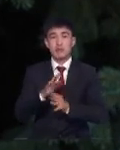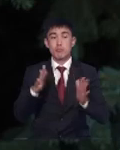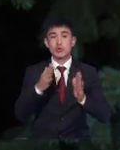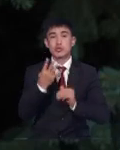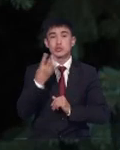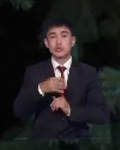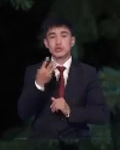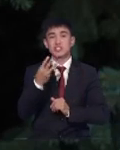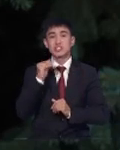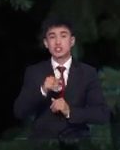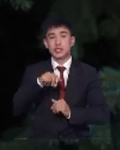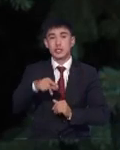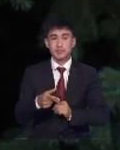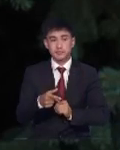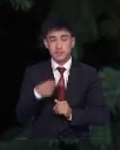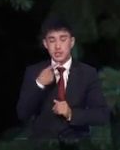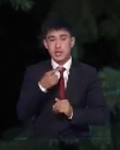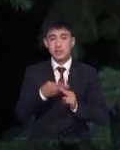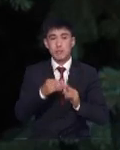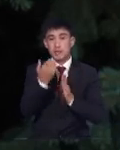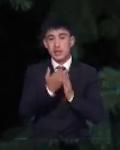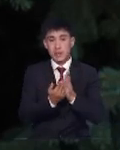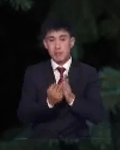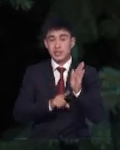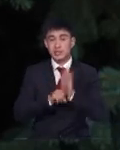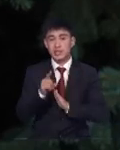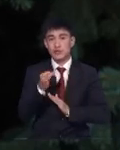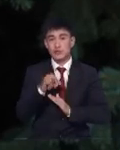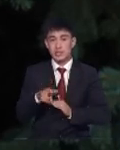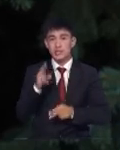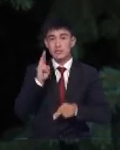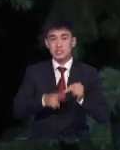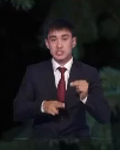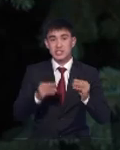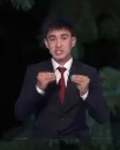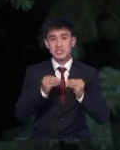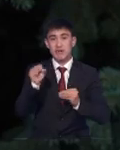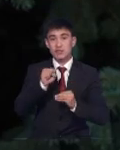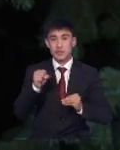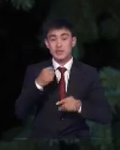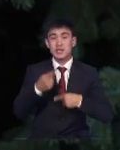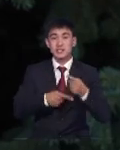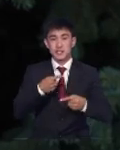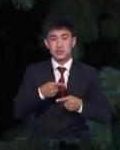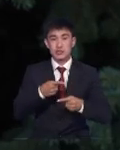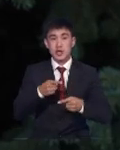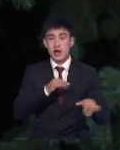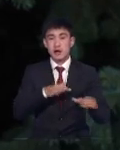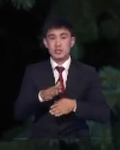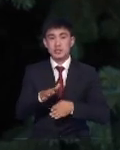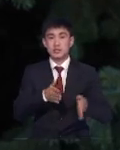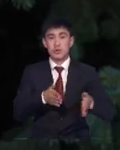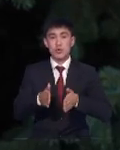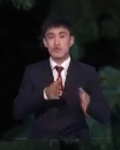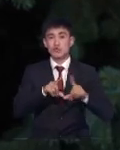больше 43 тысяч тенге. Отмечу, что данная программа стартовала в июле и завершилась 10 августа. Следующим этапом стала акция «Дорога в